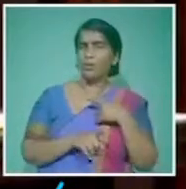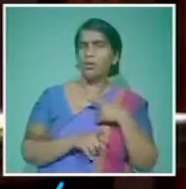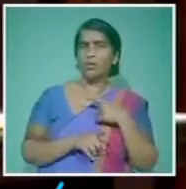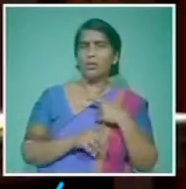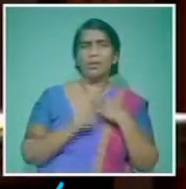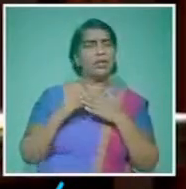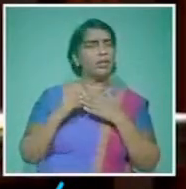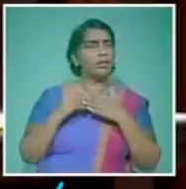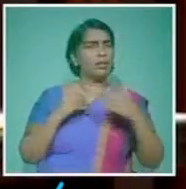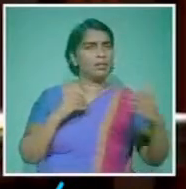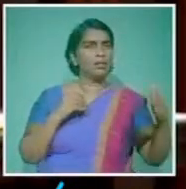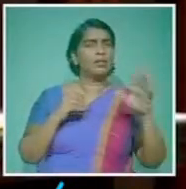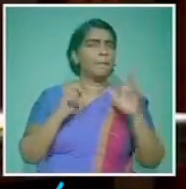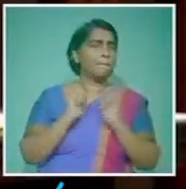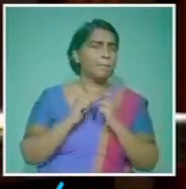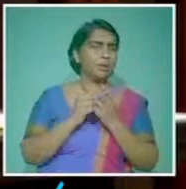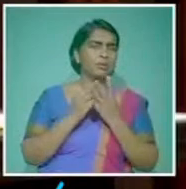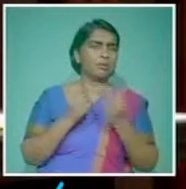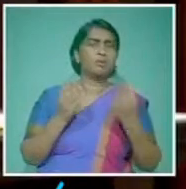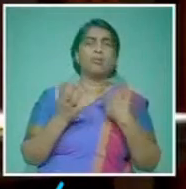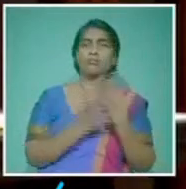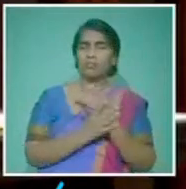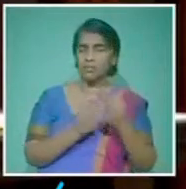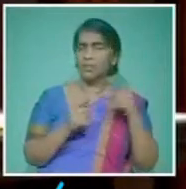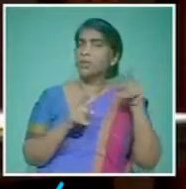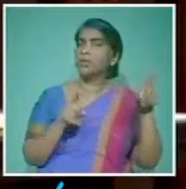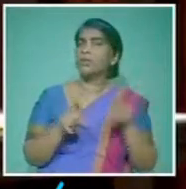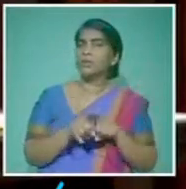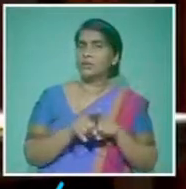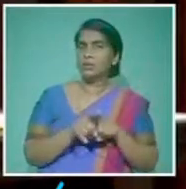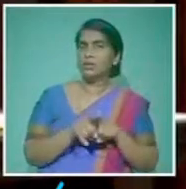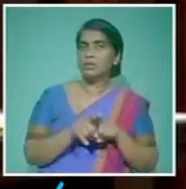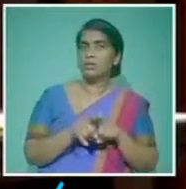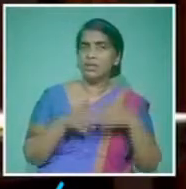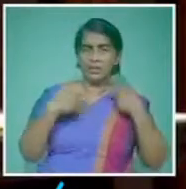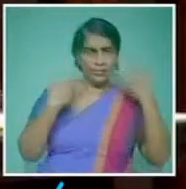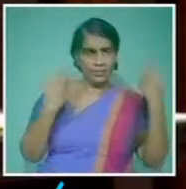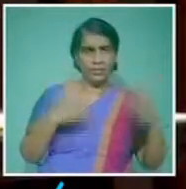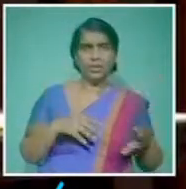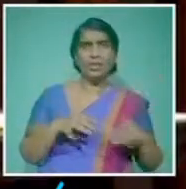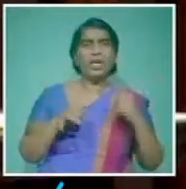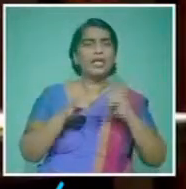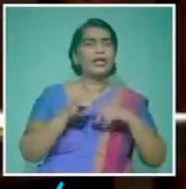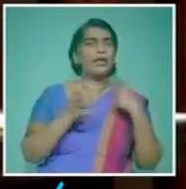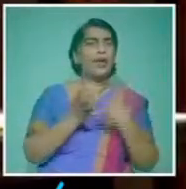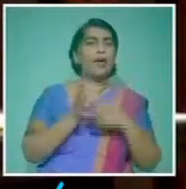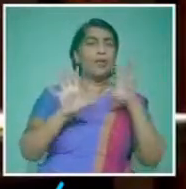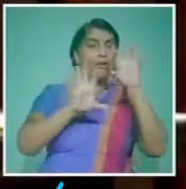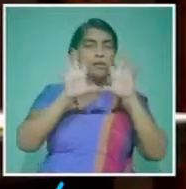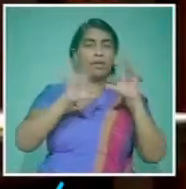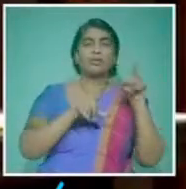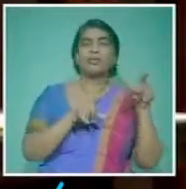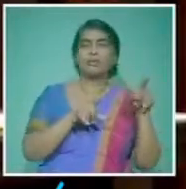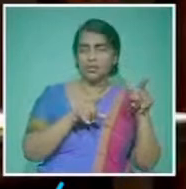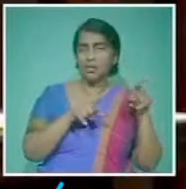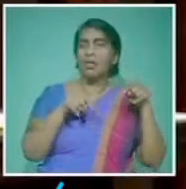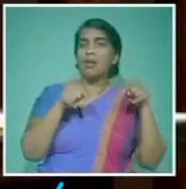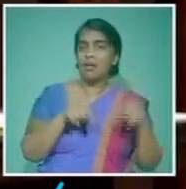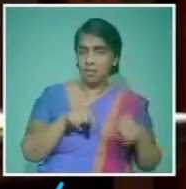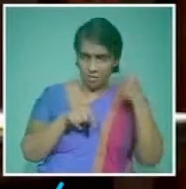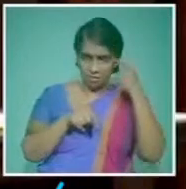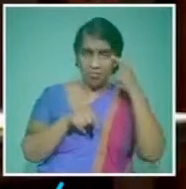අපේ දීර්ඝ කාලයේ අවසානයකට ප්‍රශ්න විසඳ ගන්න ඕනේ ඒ වගේ දා මේක කියලා මං අවසාද QR කෝඩ් එක බලන්න QR කෝඩ් එක හරහා අද